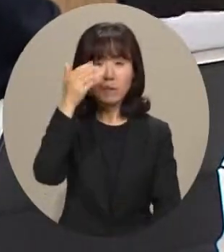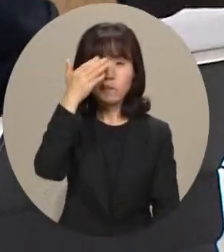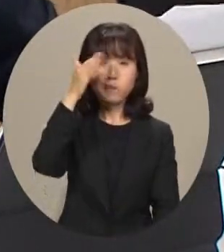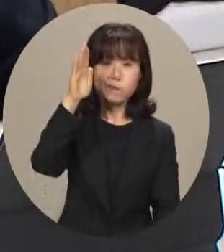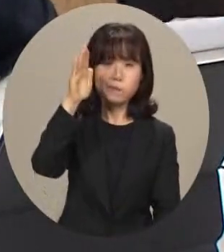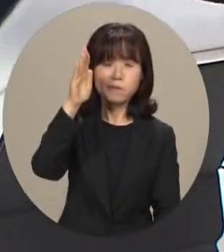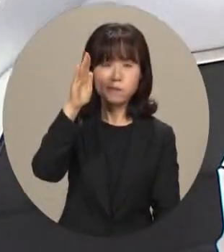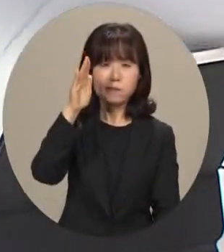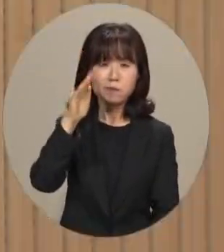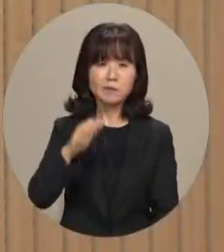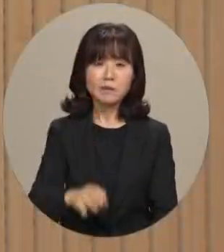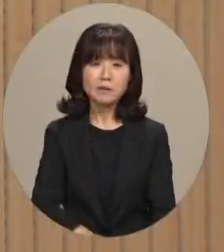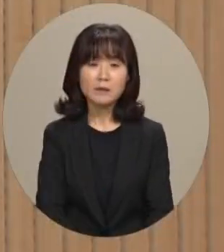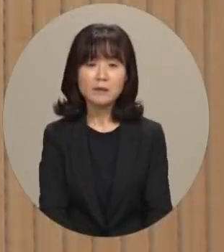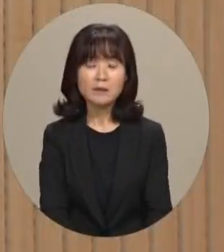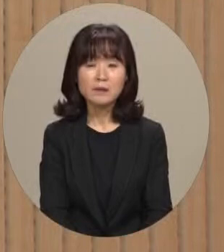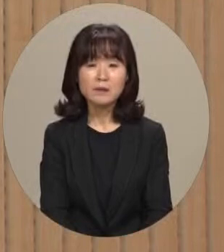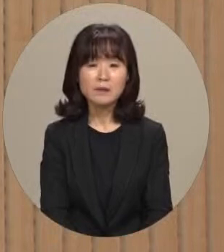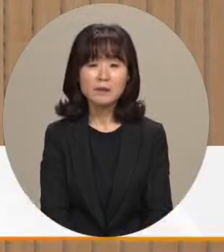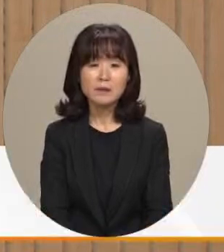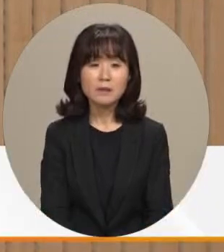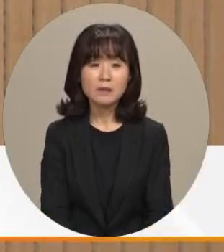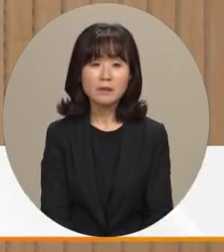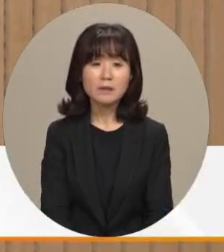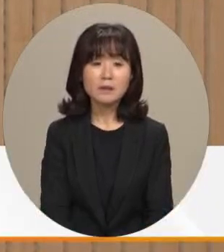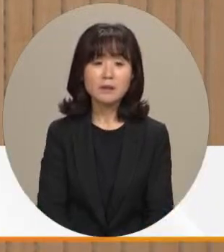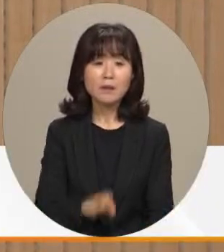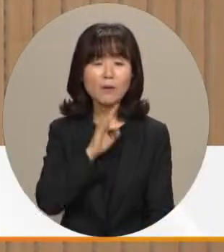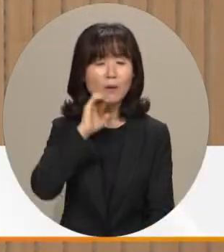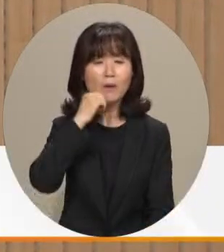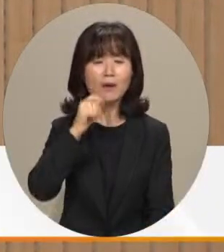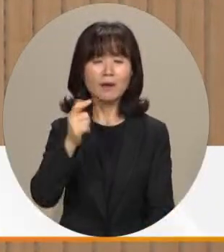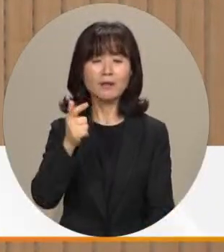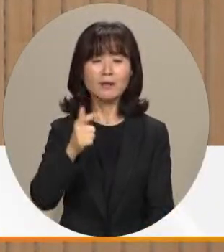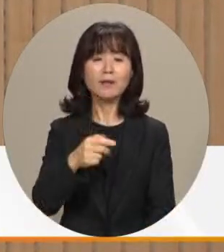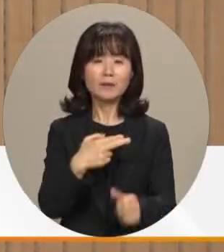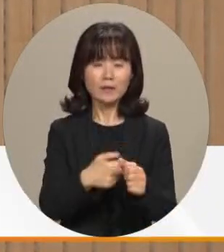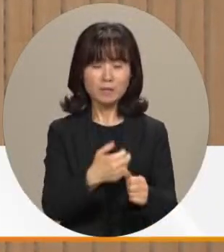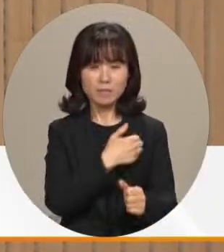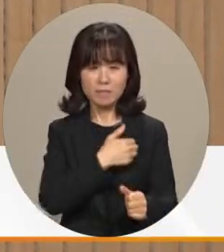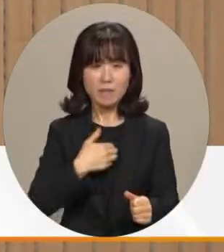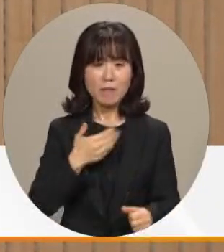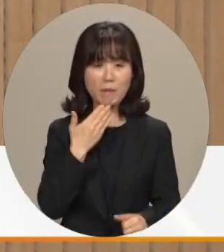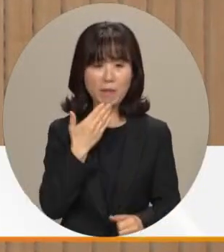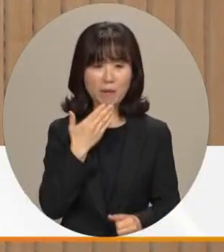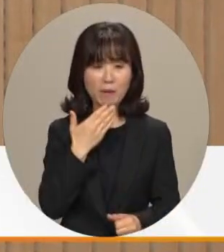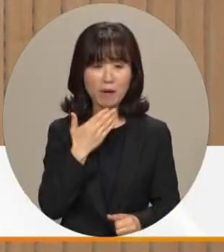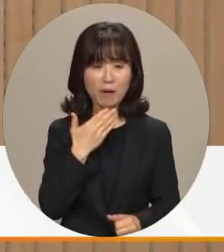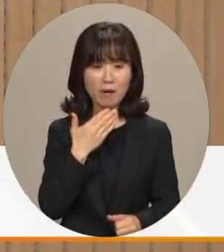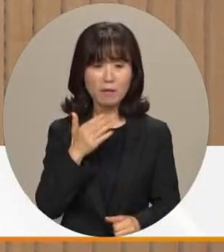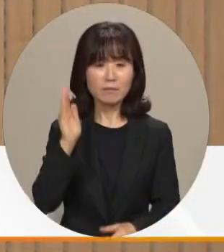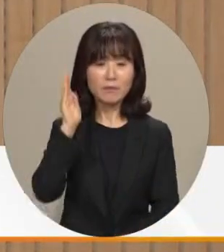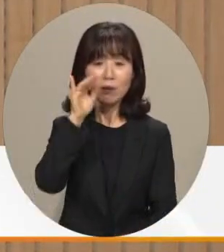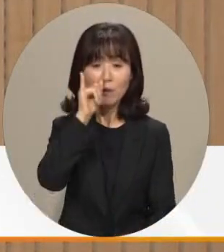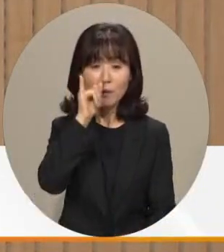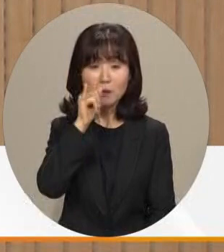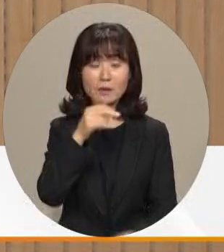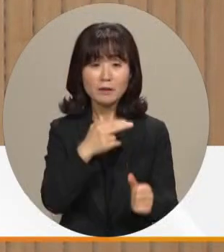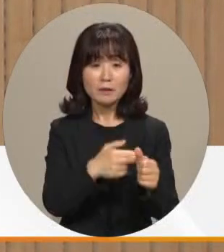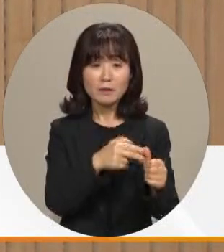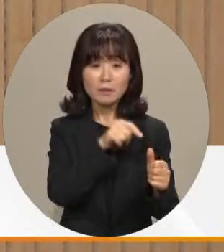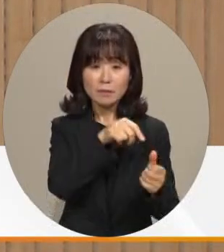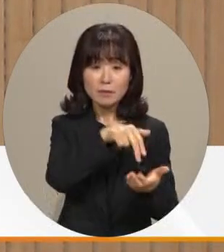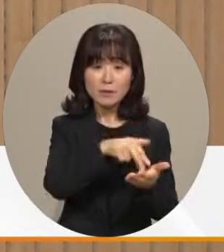낯선 기술인게 현실입니다 사실 이렇게 어려운 거 아니고 선생님들도 충분히 하실 수 있다고 이제 연수를 가며 말씀을 드리는데 선생님들은